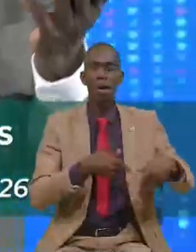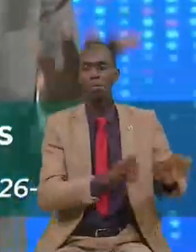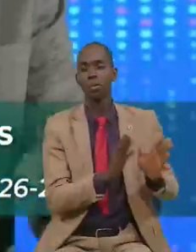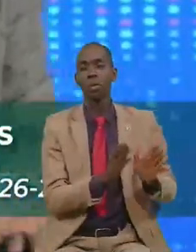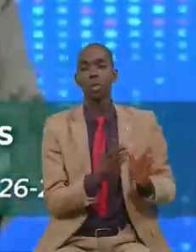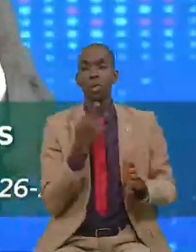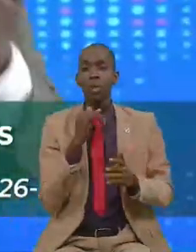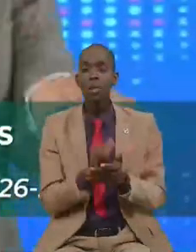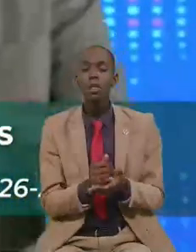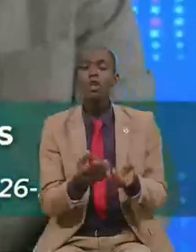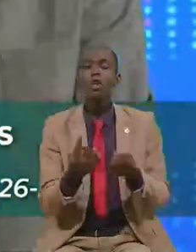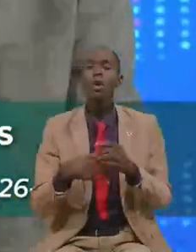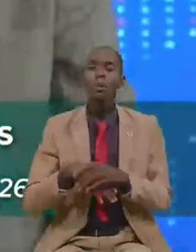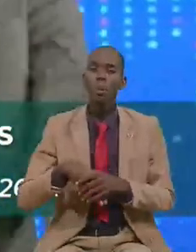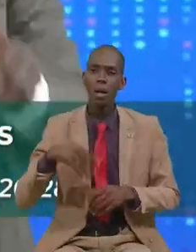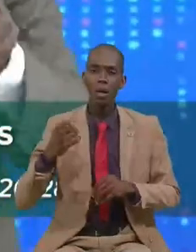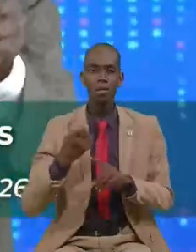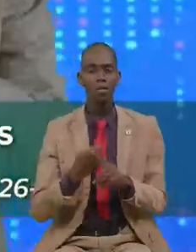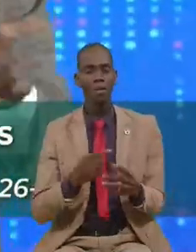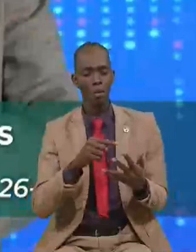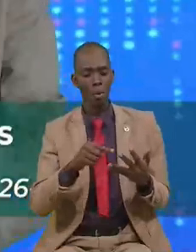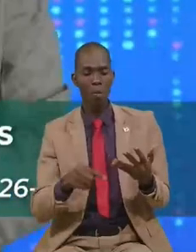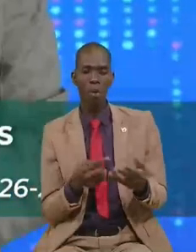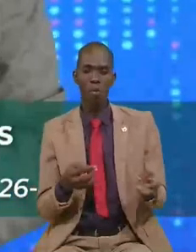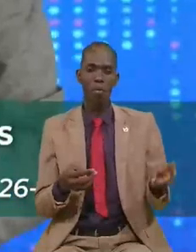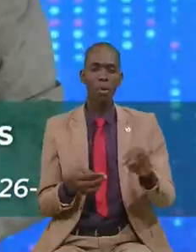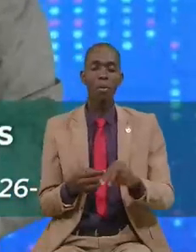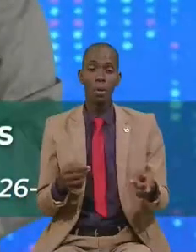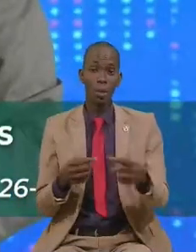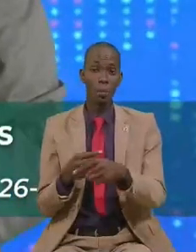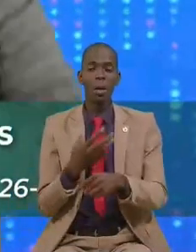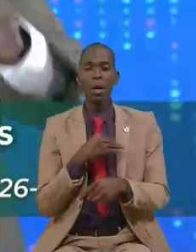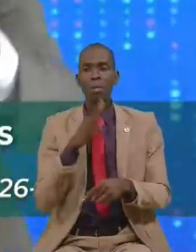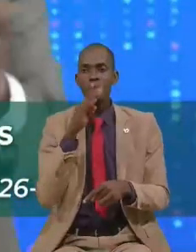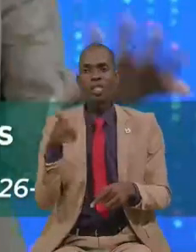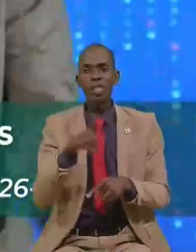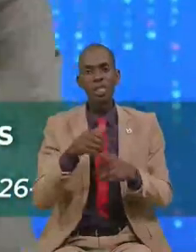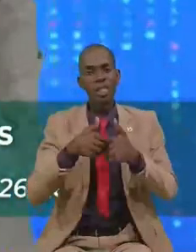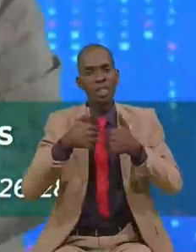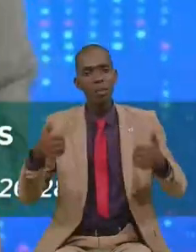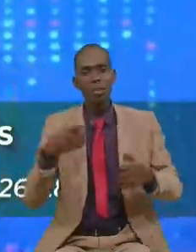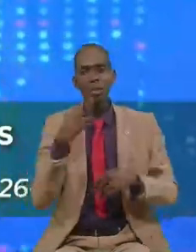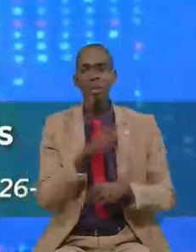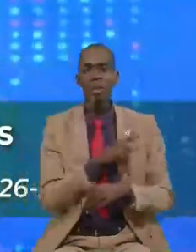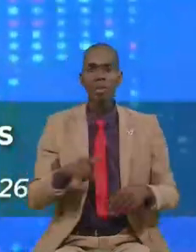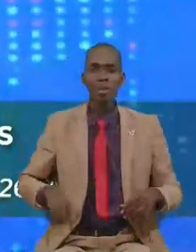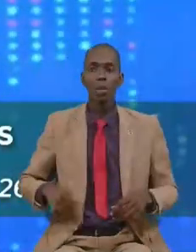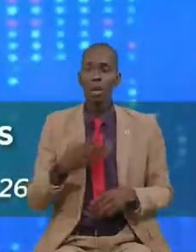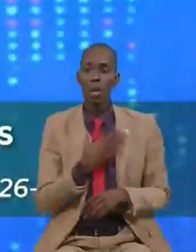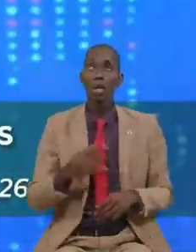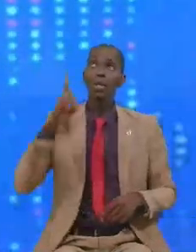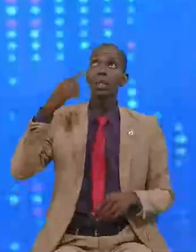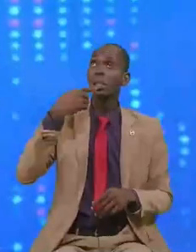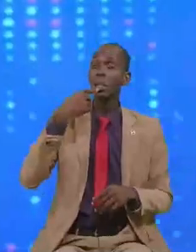aidez, sortez du milieu d'eux, et séparez-vous, dit le Seigneur. Et il dit, je vous